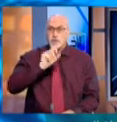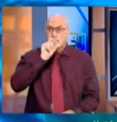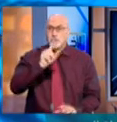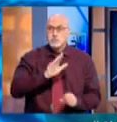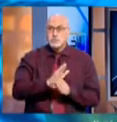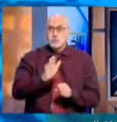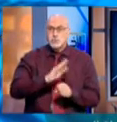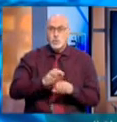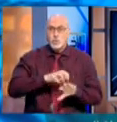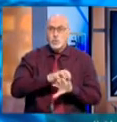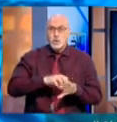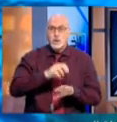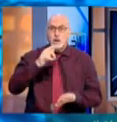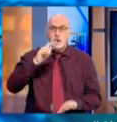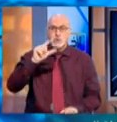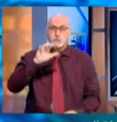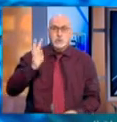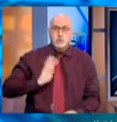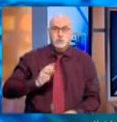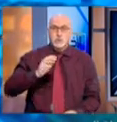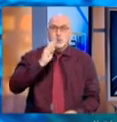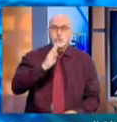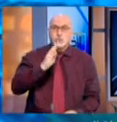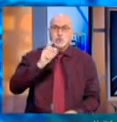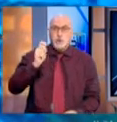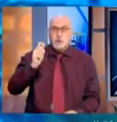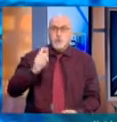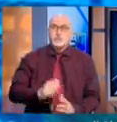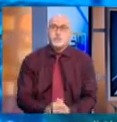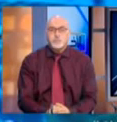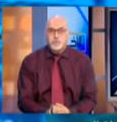مهام والي ولاية خنشلة السيد بوزيدي علي.